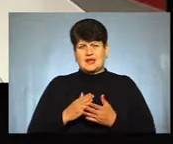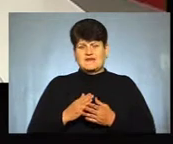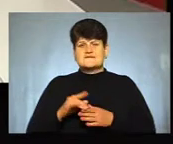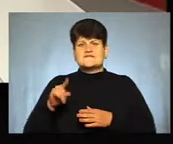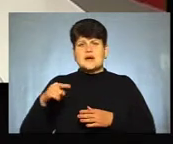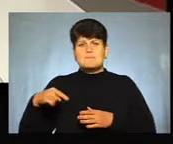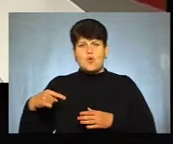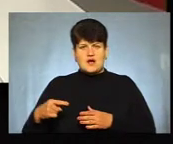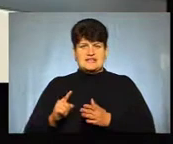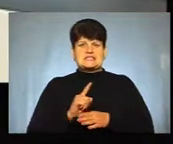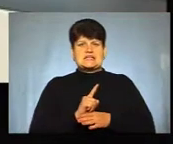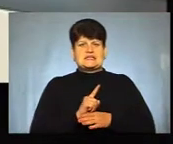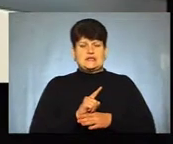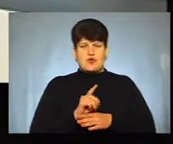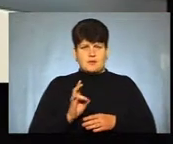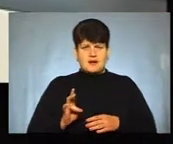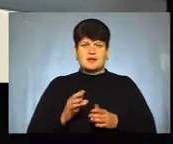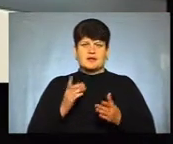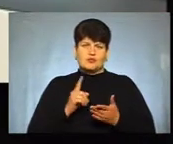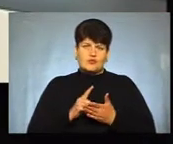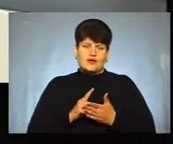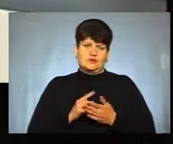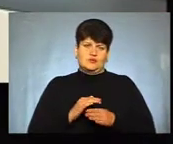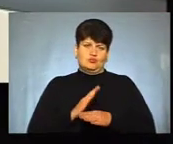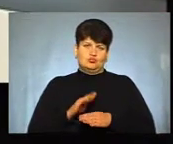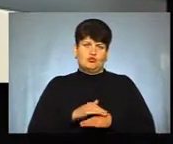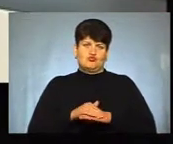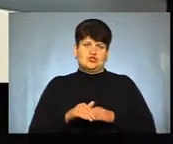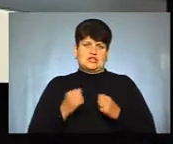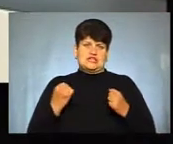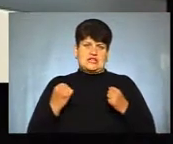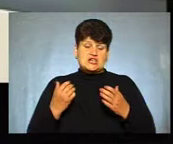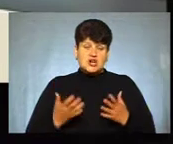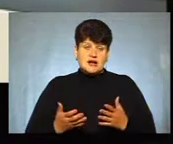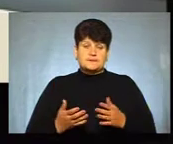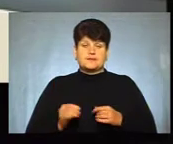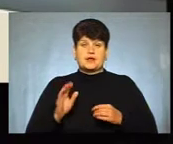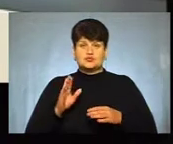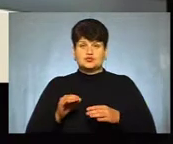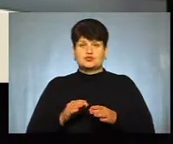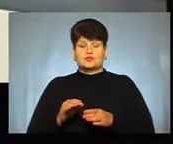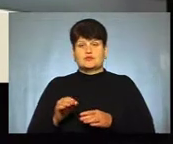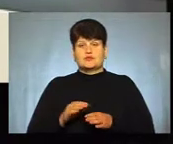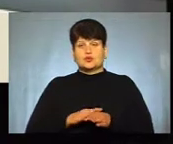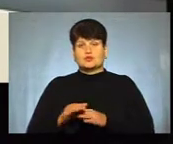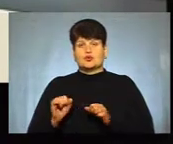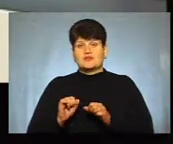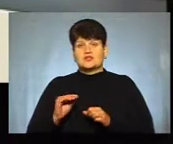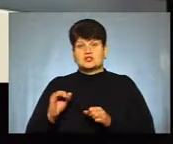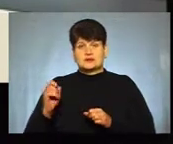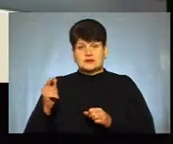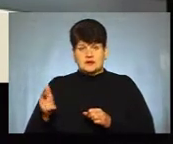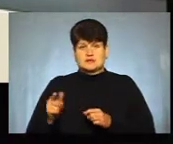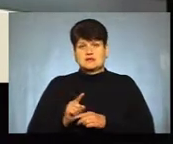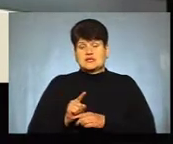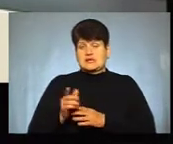вимоги, норми, які повинні бути ці вуличні тренажери. Реалізовувати ці проєкти буде відповідно управління житлово-комунального господарства, відповідно до